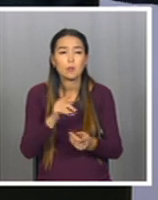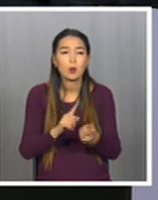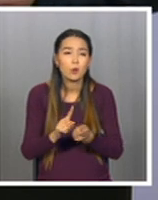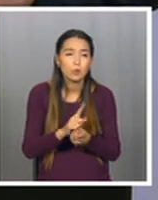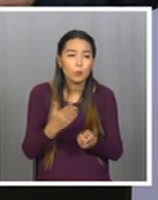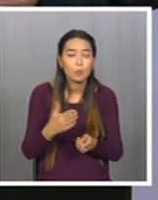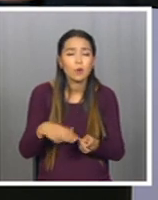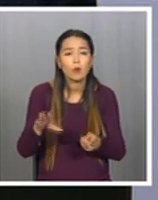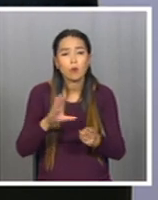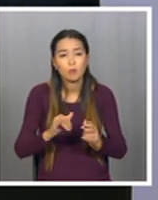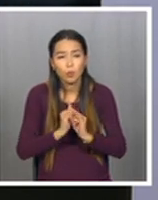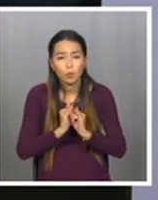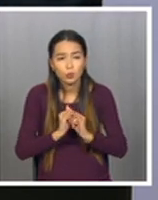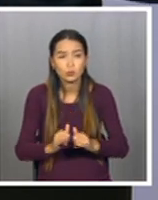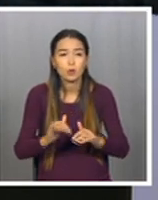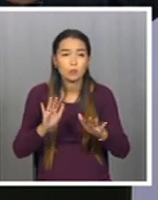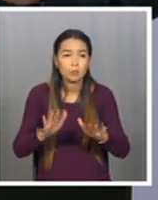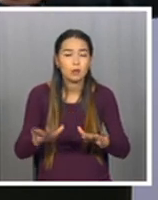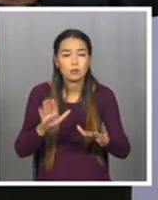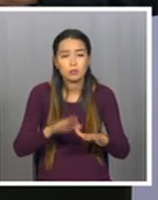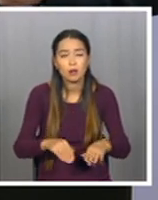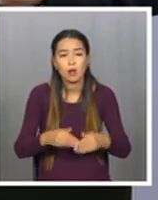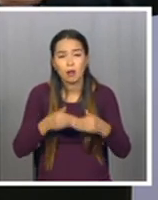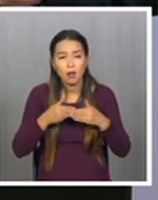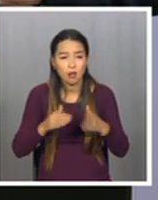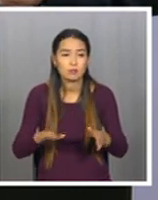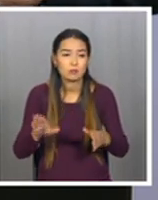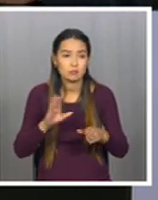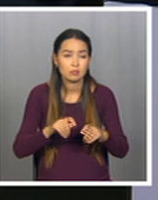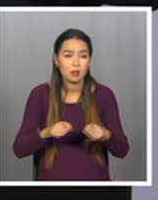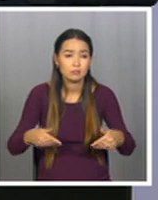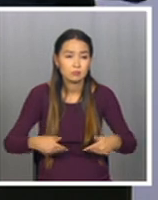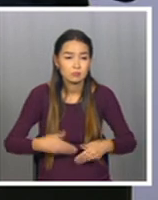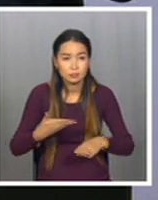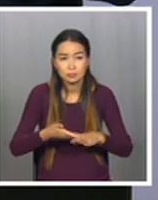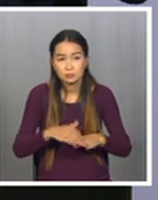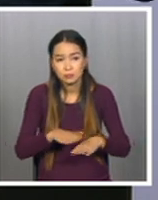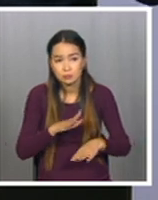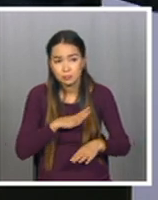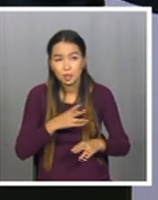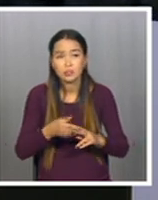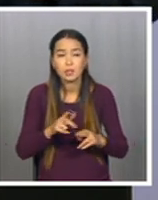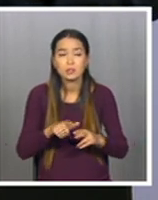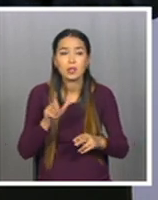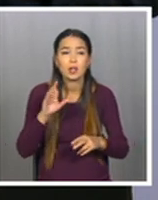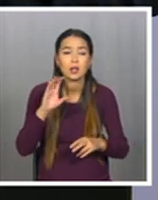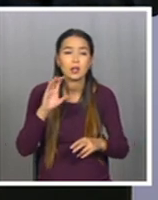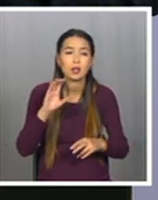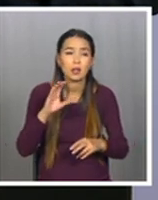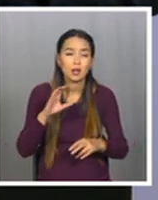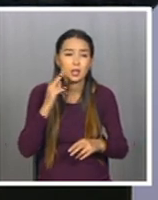оқшаулану саясатынан ашықтық саясатына көшті. Яғни Қытай Халық Республикасы